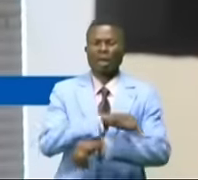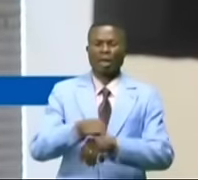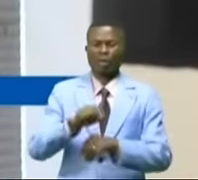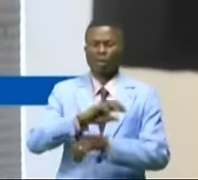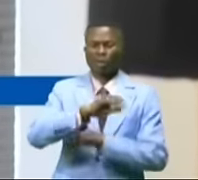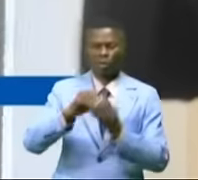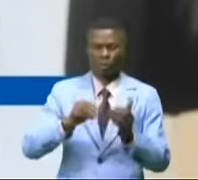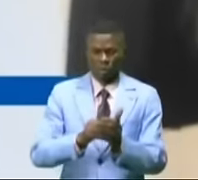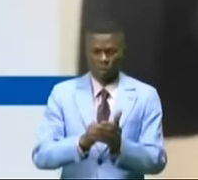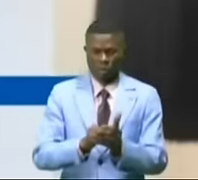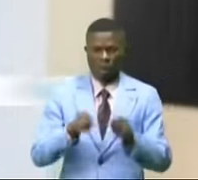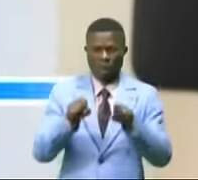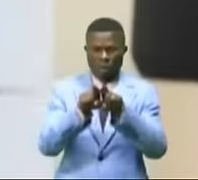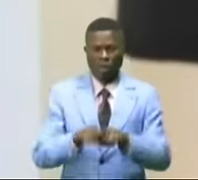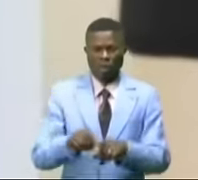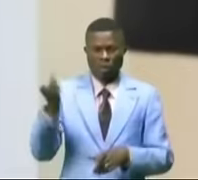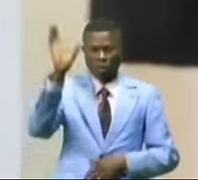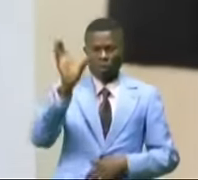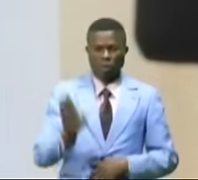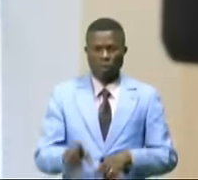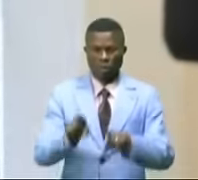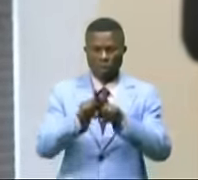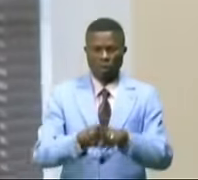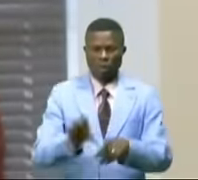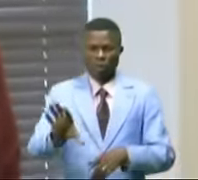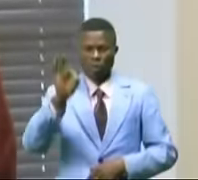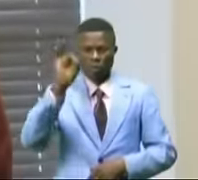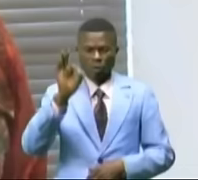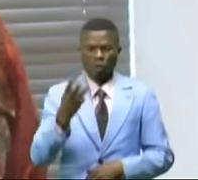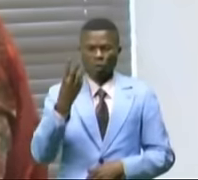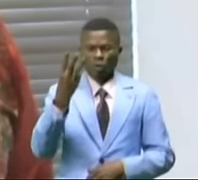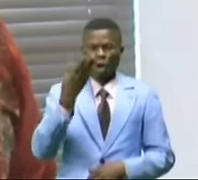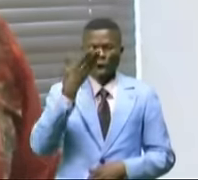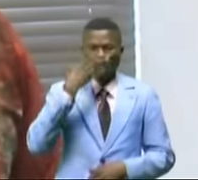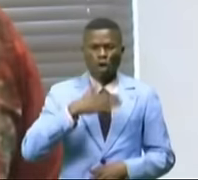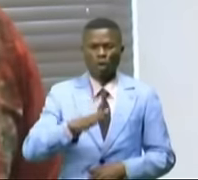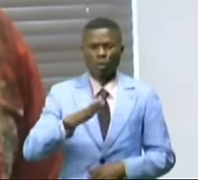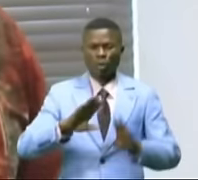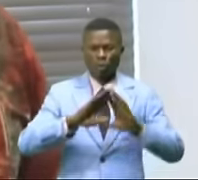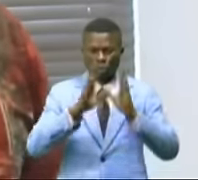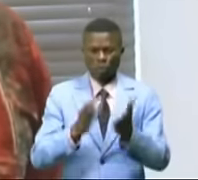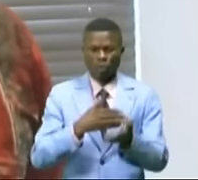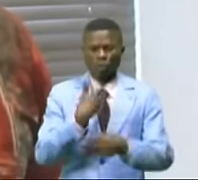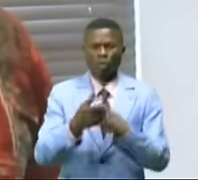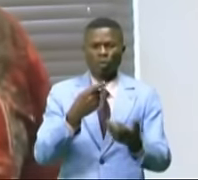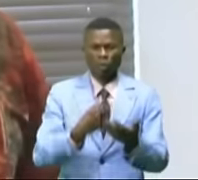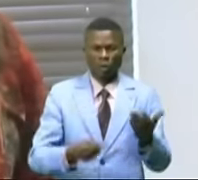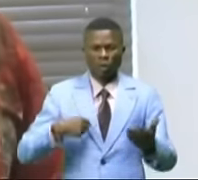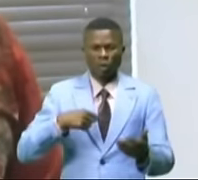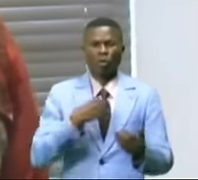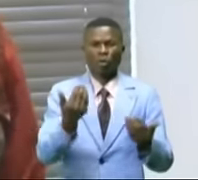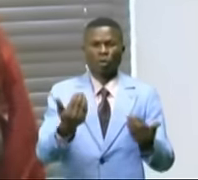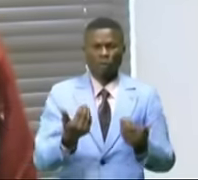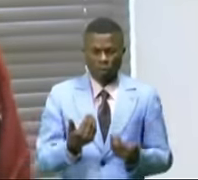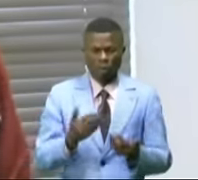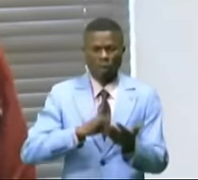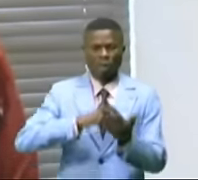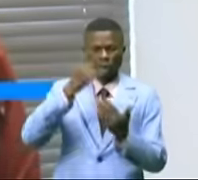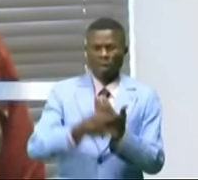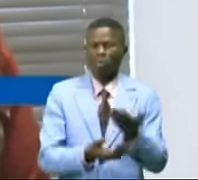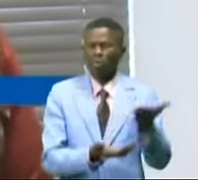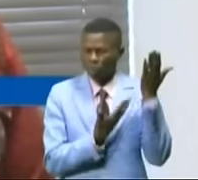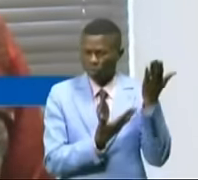province du Congo central, et aussi nous avons choisi trois zones de santé parce que tout ce que nous avons fait, nous avons voulu, comme c'est un projet